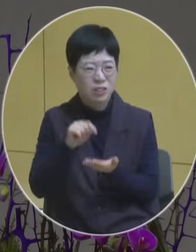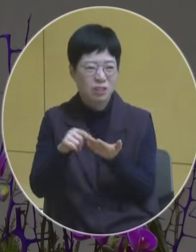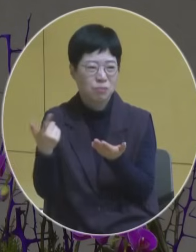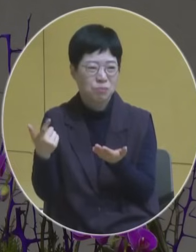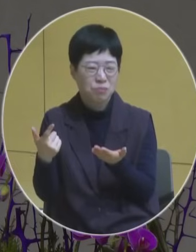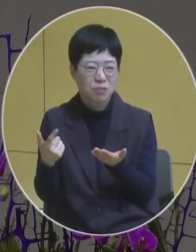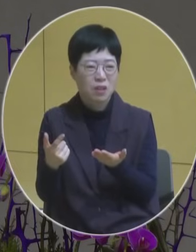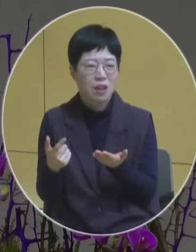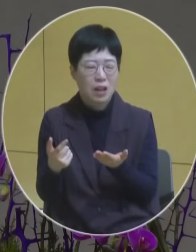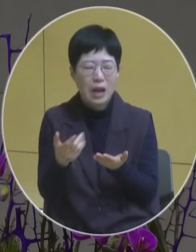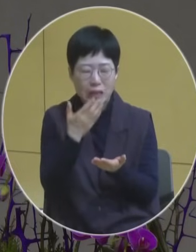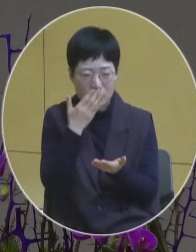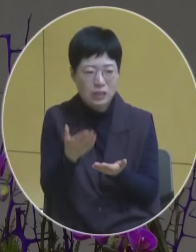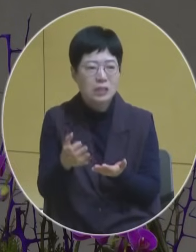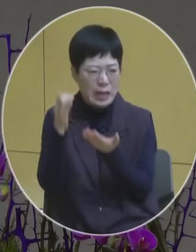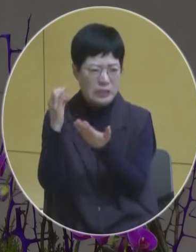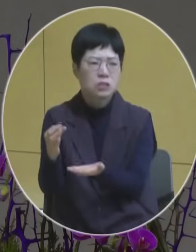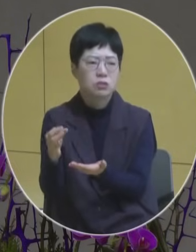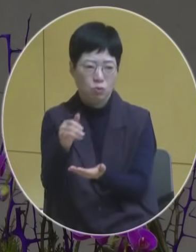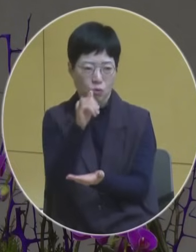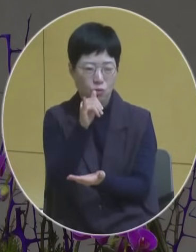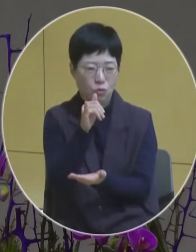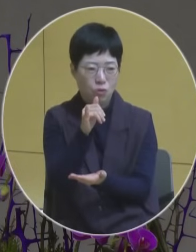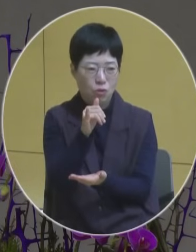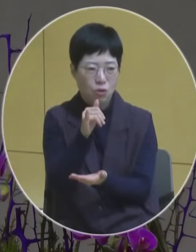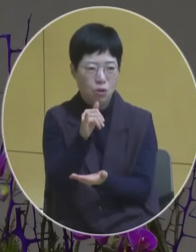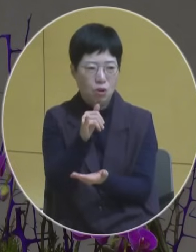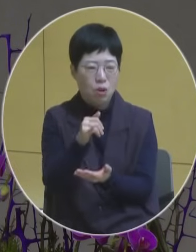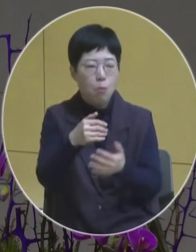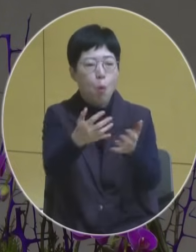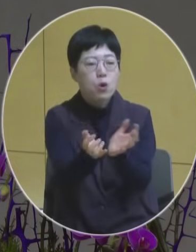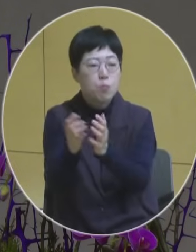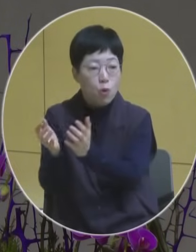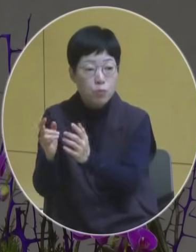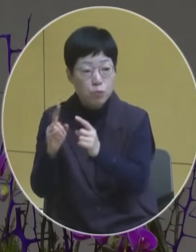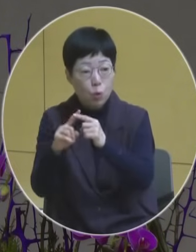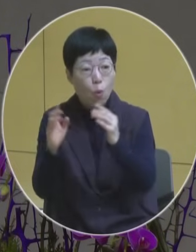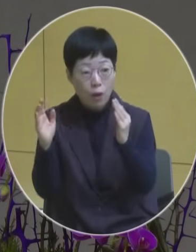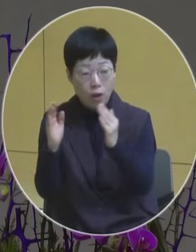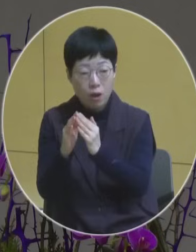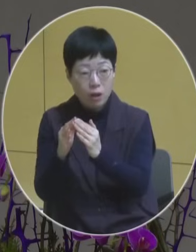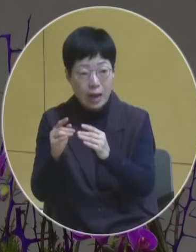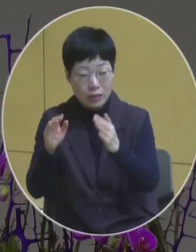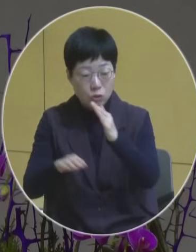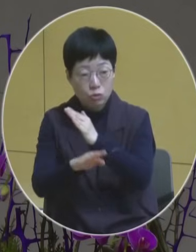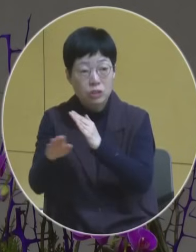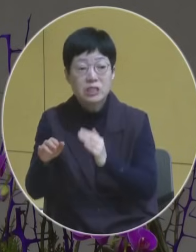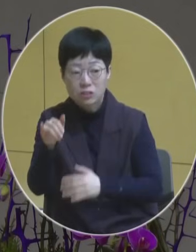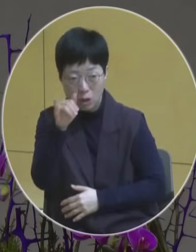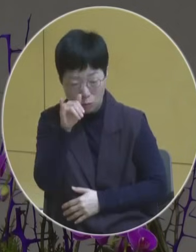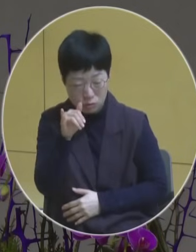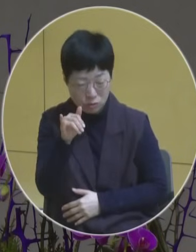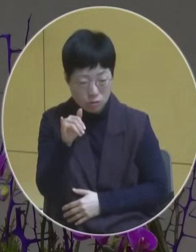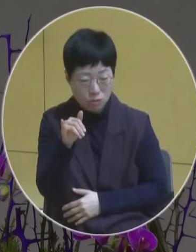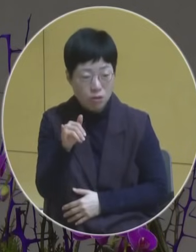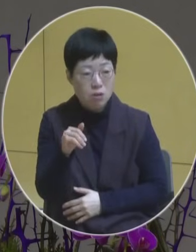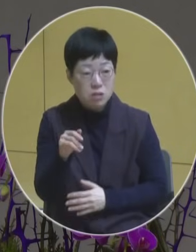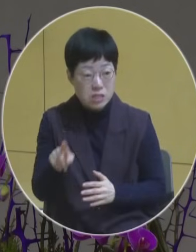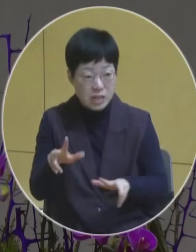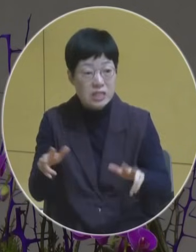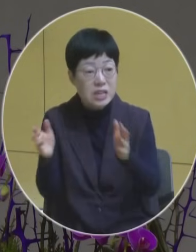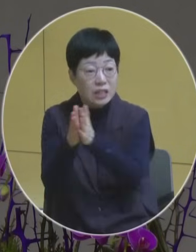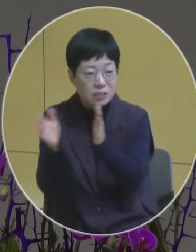않지만 굉장히 가치 있는 일입니다. 그렇게 마을별로 하시는 가정들이 지금 있습니다. 여러분 많이 격려해 주시고 이제